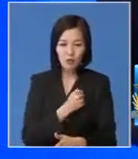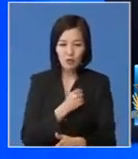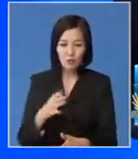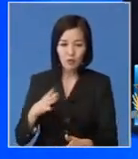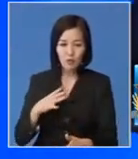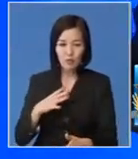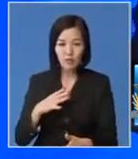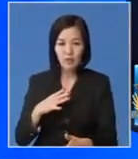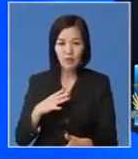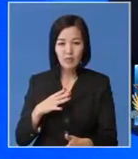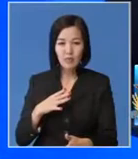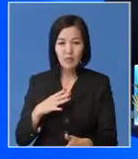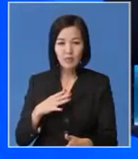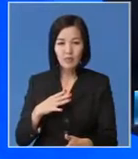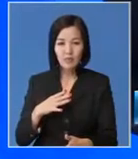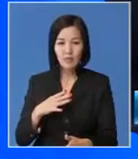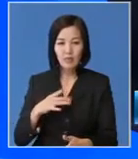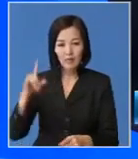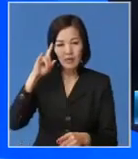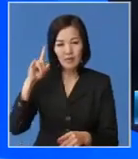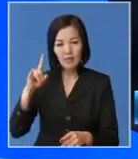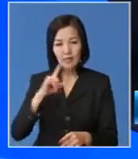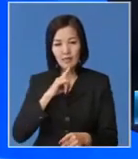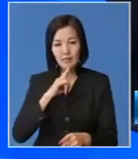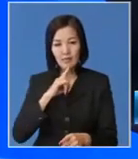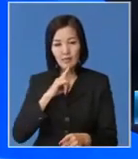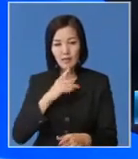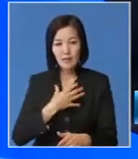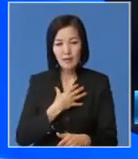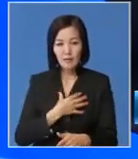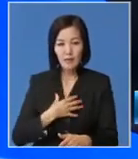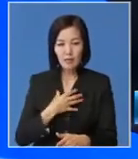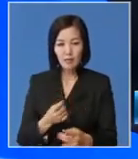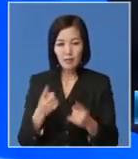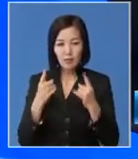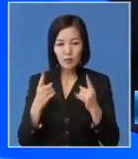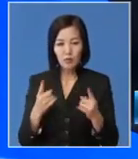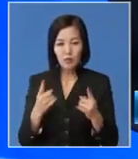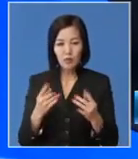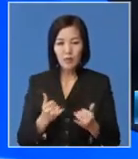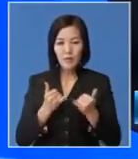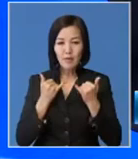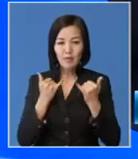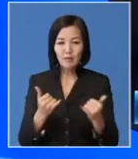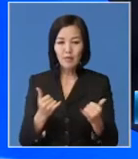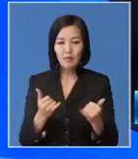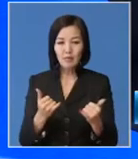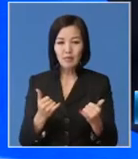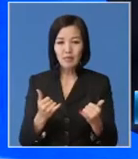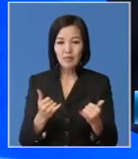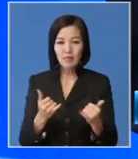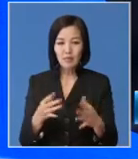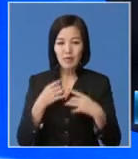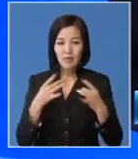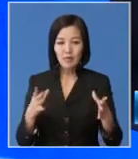бері елімізде бүгінгі күні маңызы зор айтулы мәртебелі мереке ретінде атап